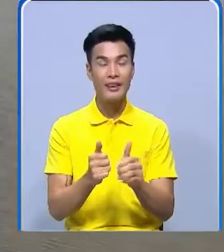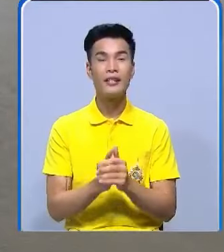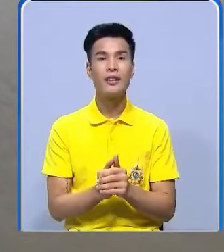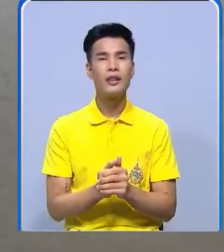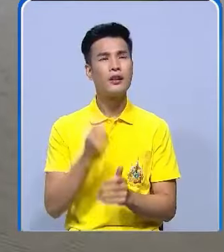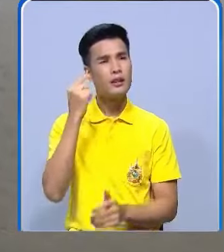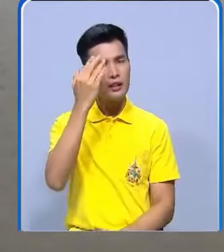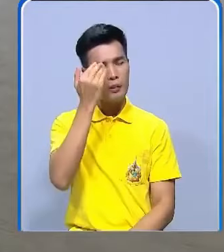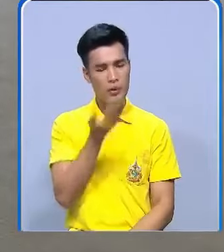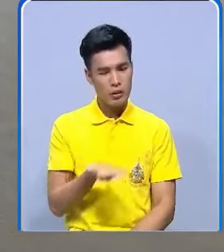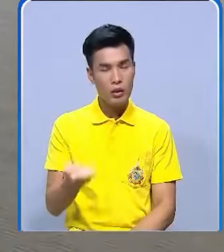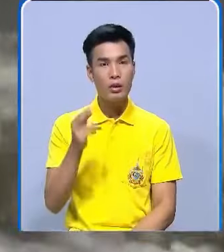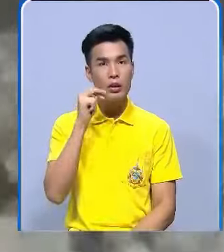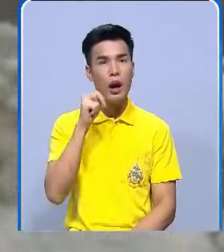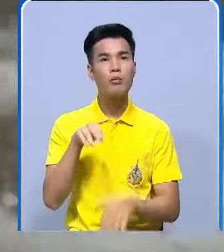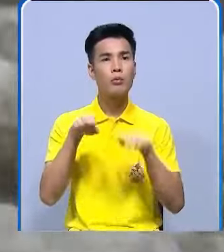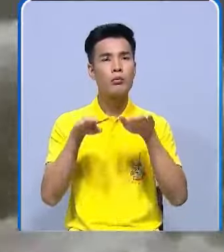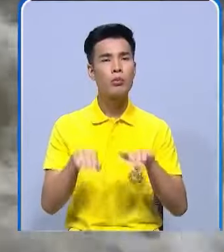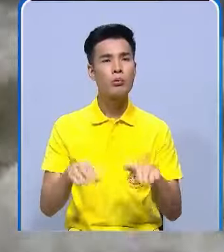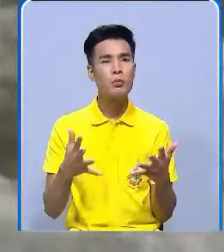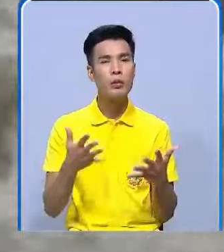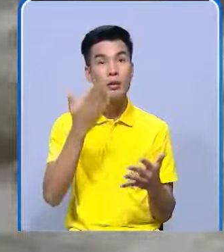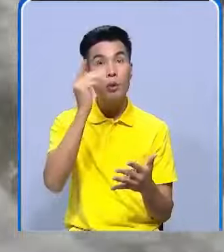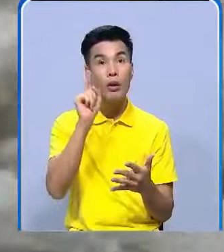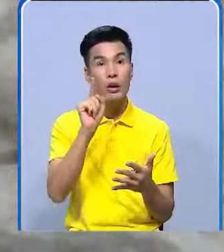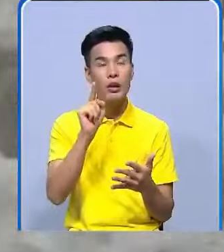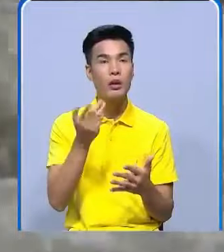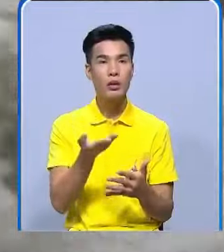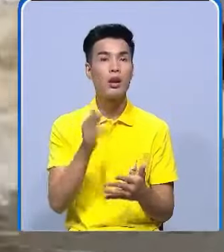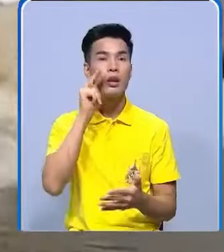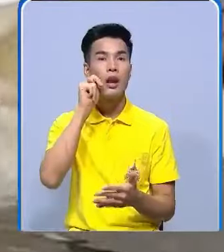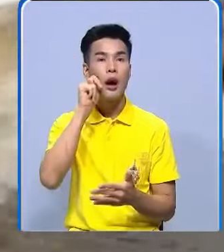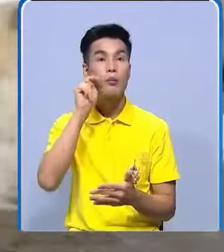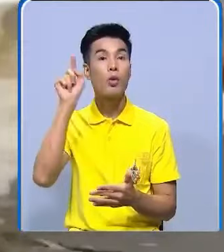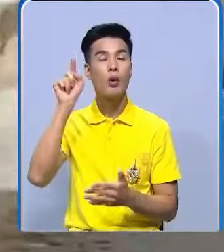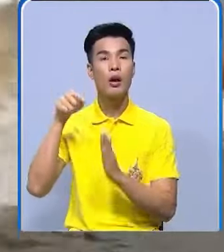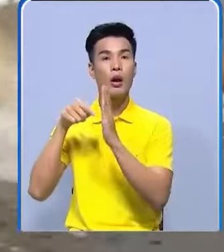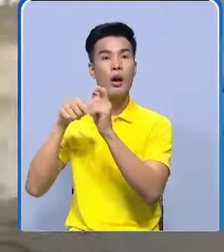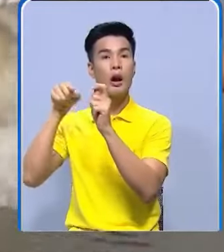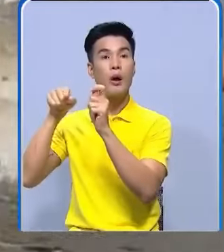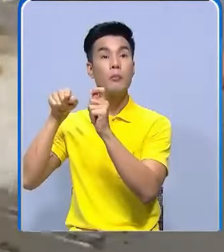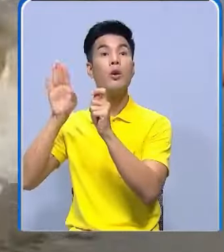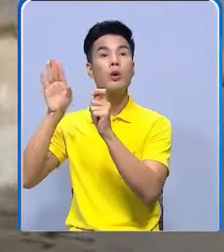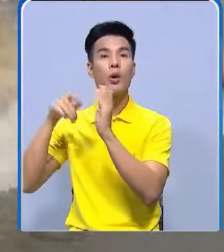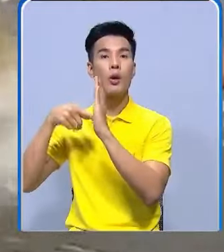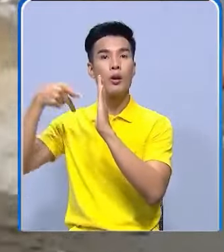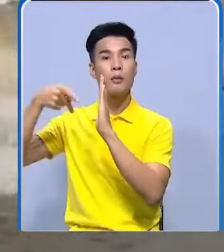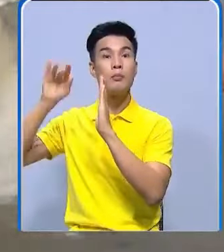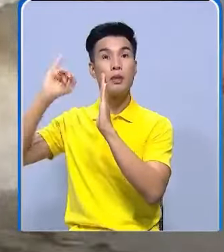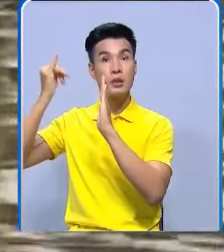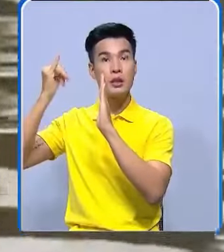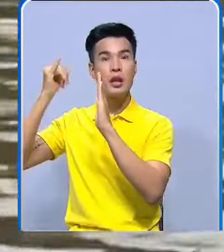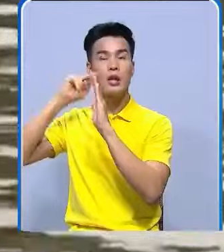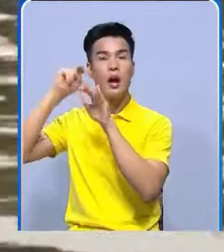ไมจุดนี้น้ำมันถึงไม่ลดสักทีเพราะว่าพื้นที่ตรงนี้ค่ะรับน้ำต่อมาจากอำเภอโพประทับช้างจังหวัดพิจิตรซึ่งน้ำท่ว